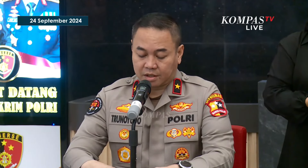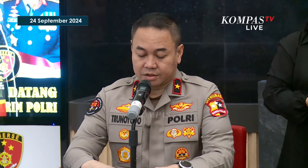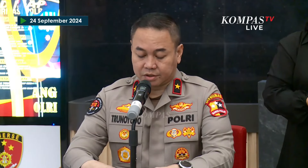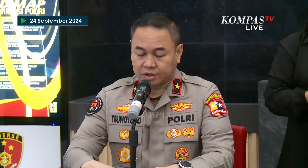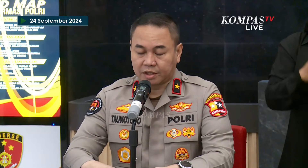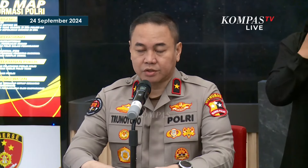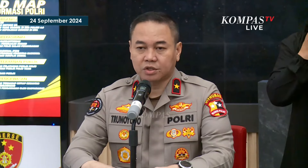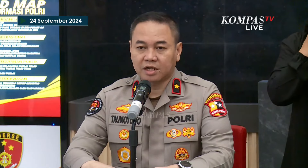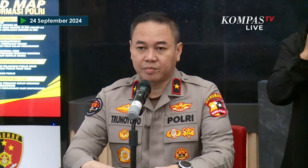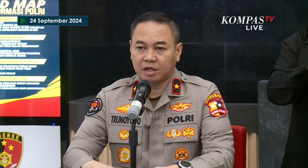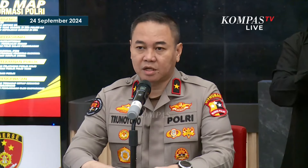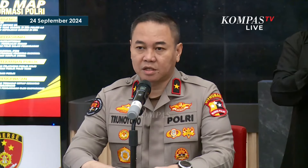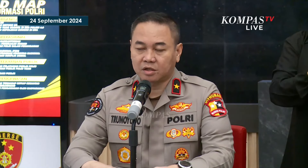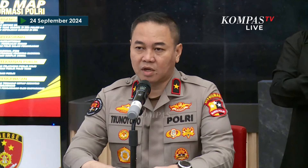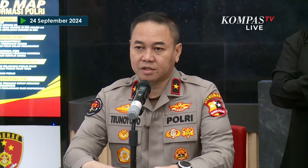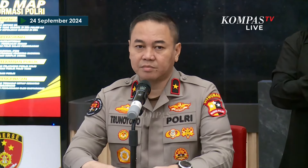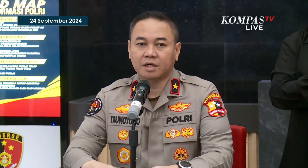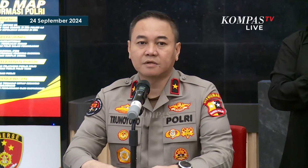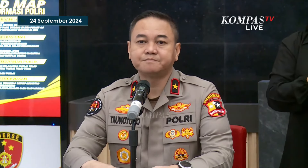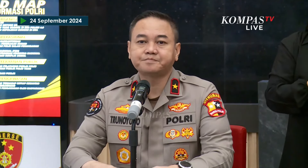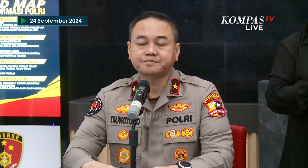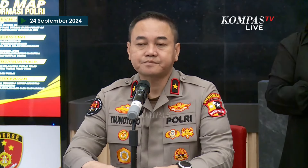tentang kasus-kasus tindak pidana di ruang siber.